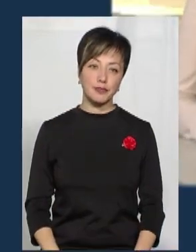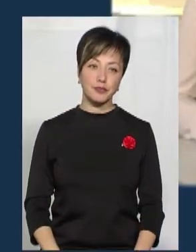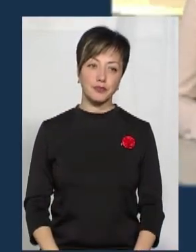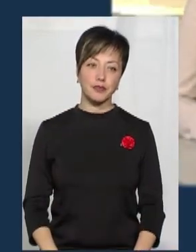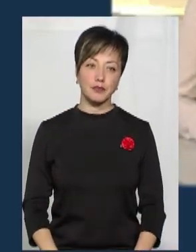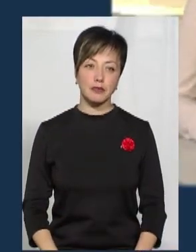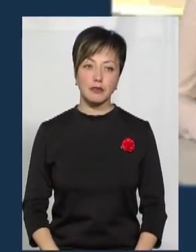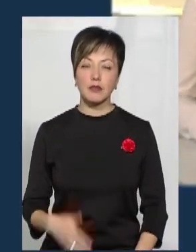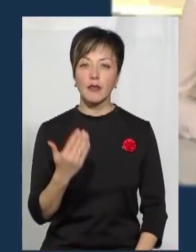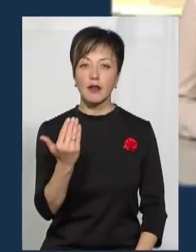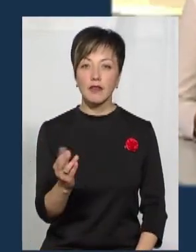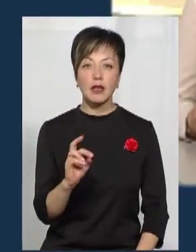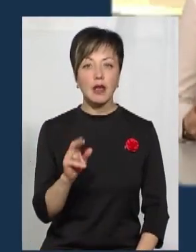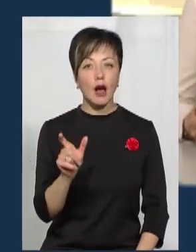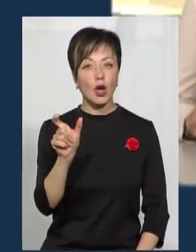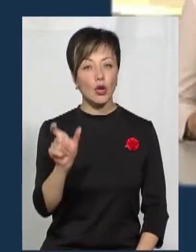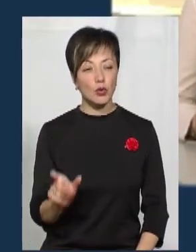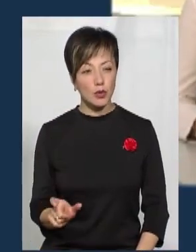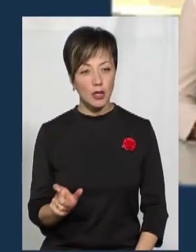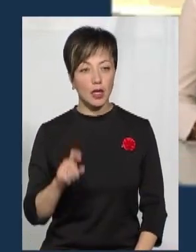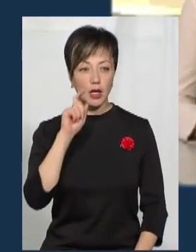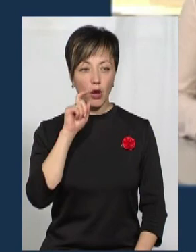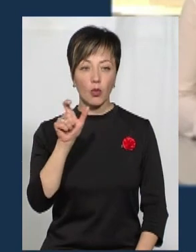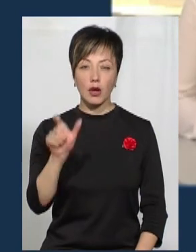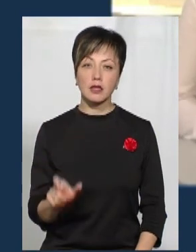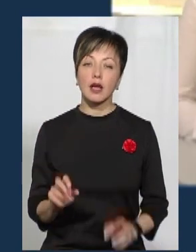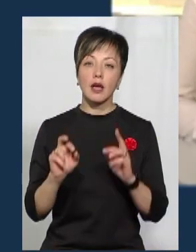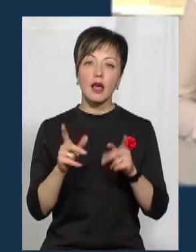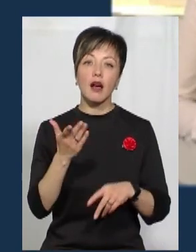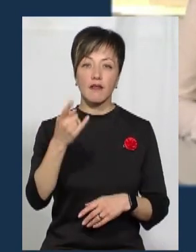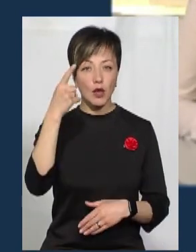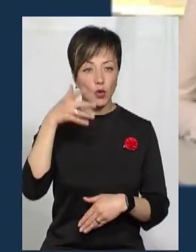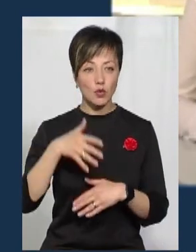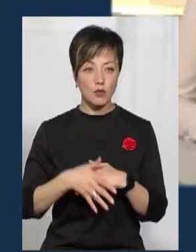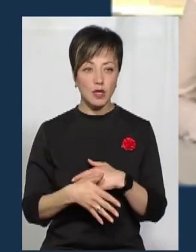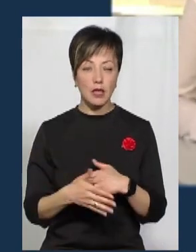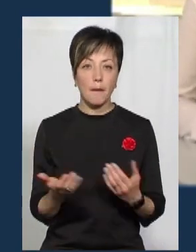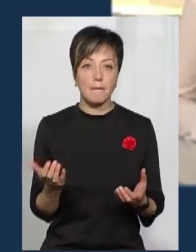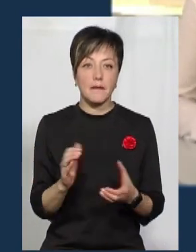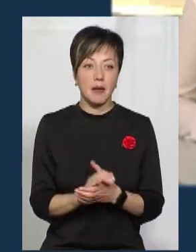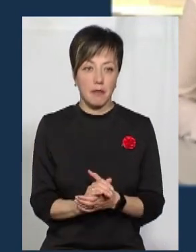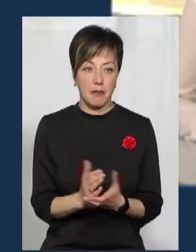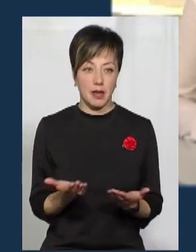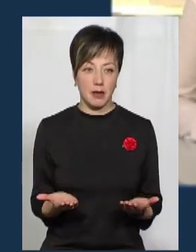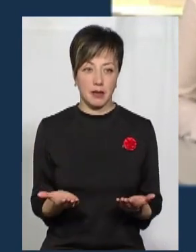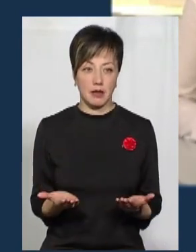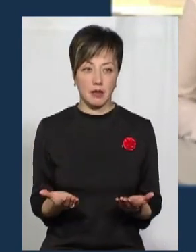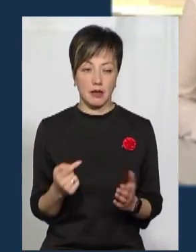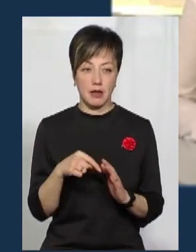Ви, як людина, українець, як ви розумієте примирення?